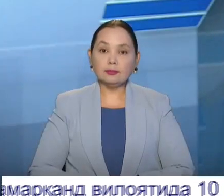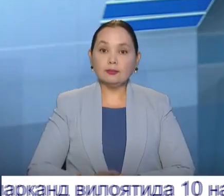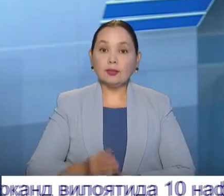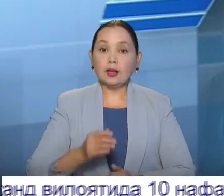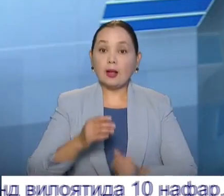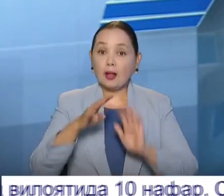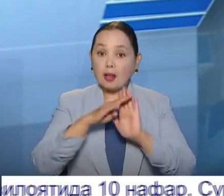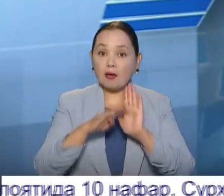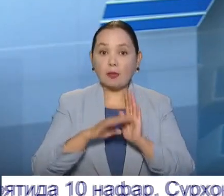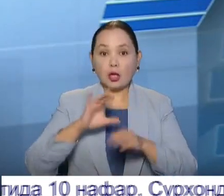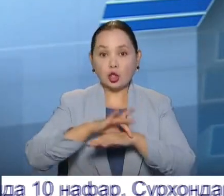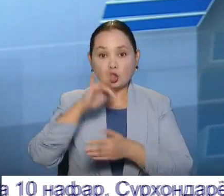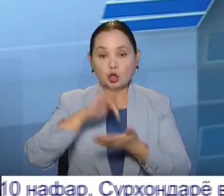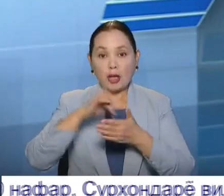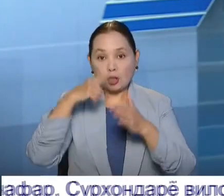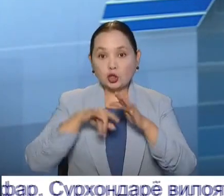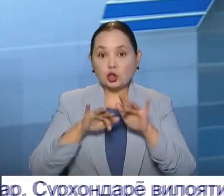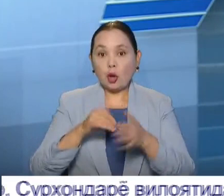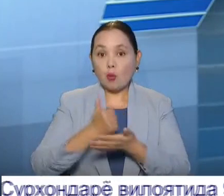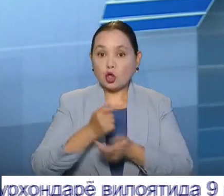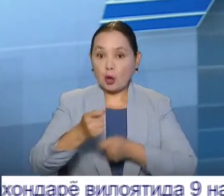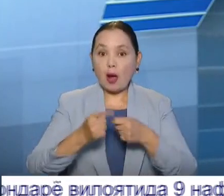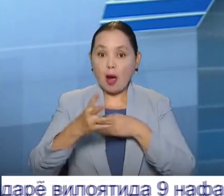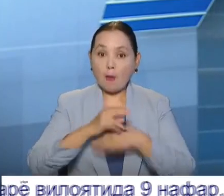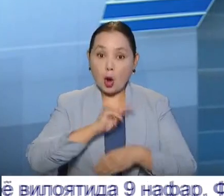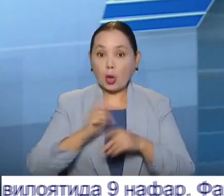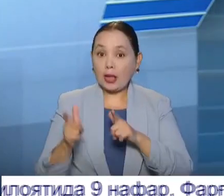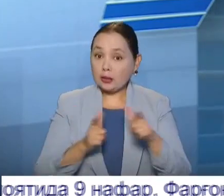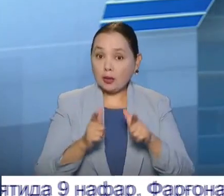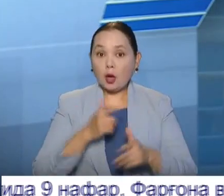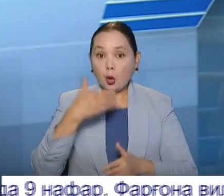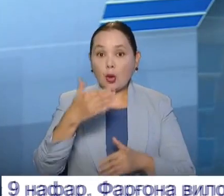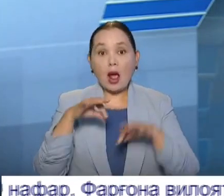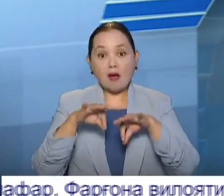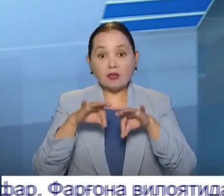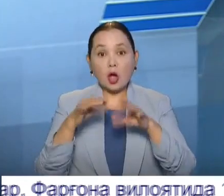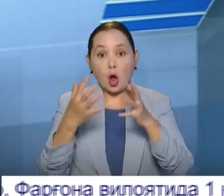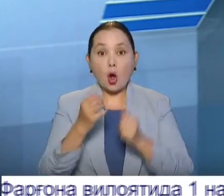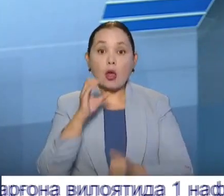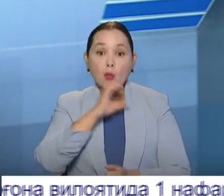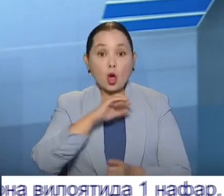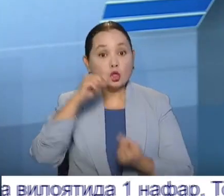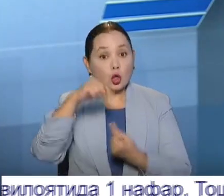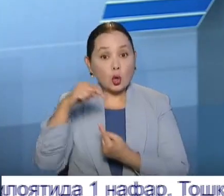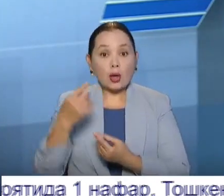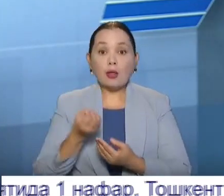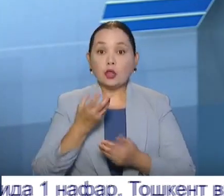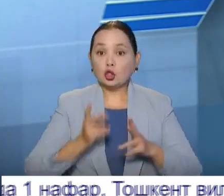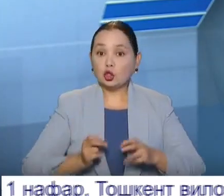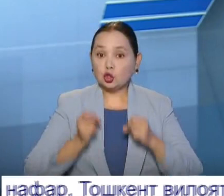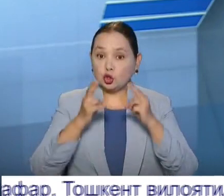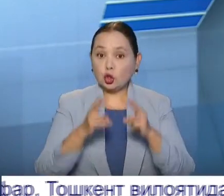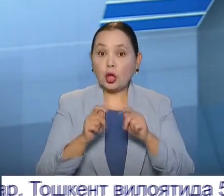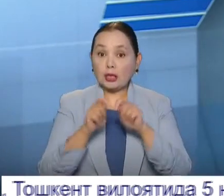Navbatdagi lavhamiz Toshkent shahar ichki ishlar bosh boshqarmasi bilan hamkorlikda tayyorlangan. Unda avtomashina olib qochishga oid bir nechta jinoyatlar